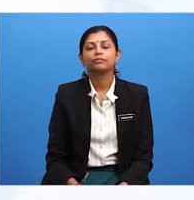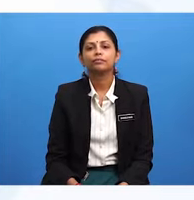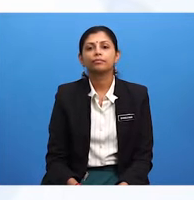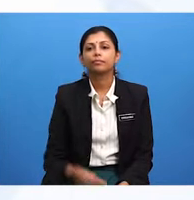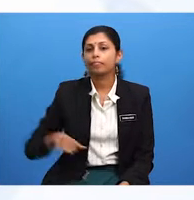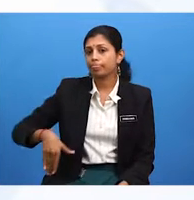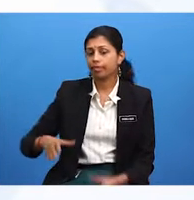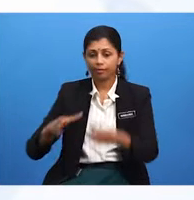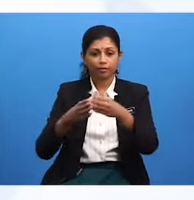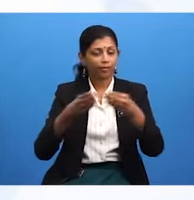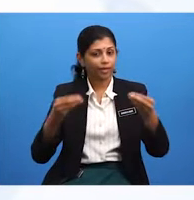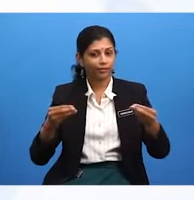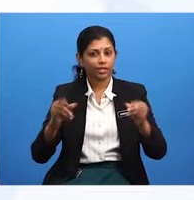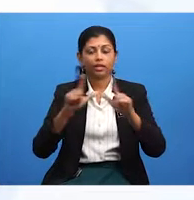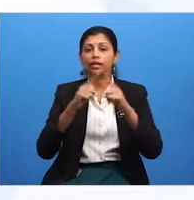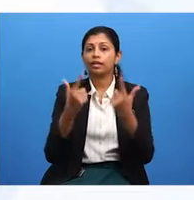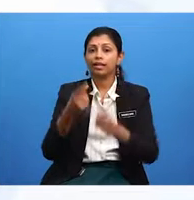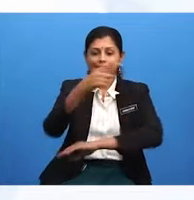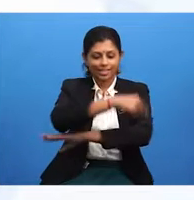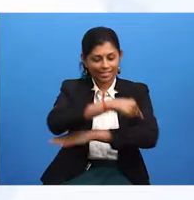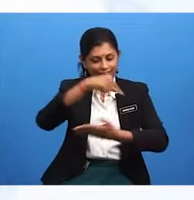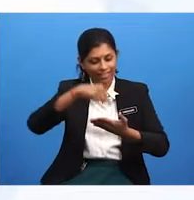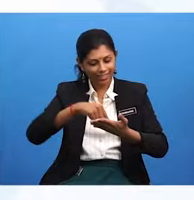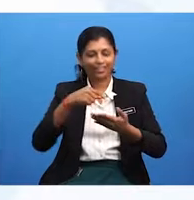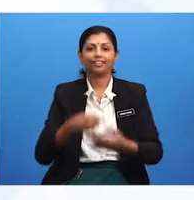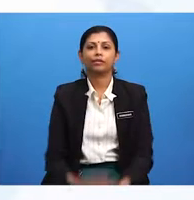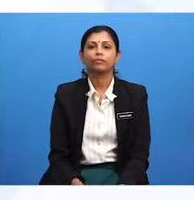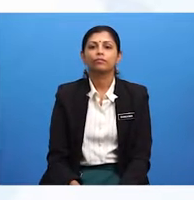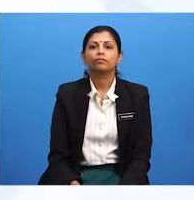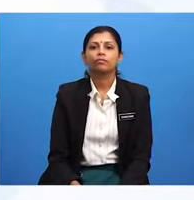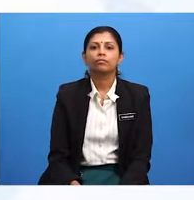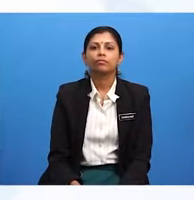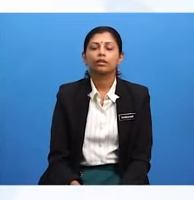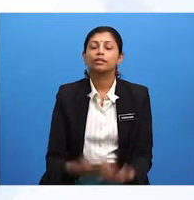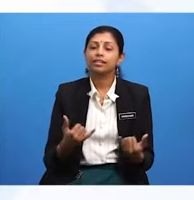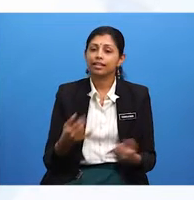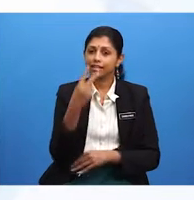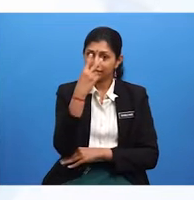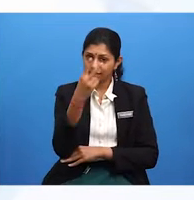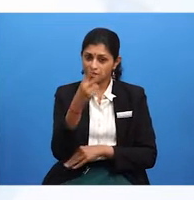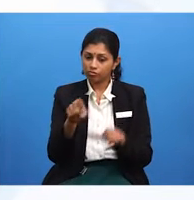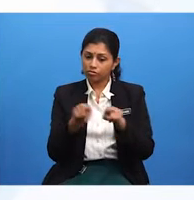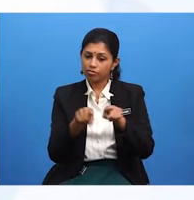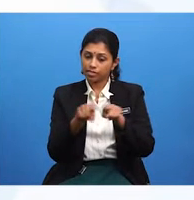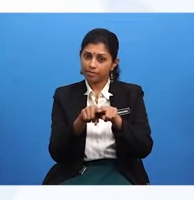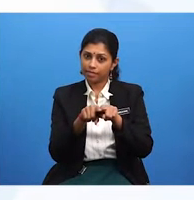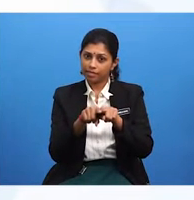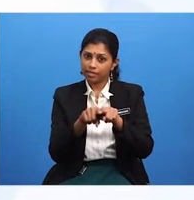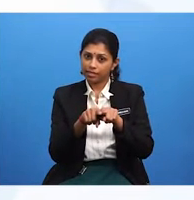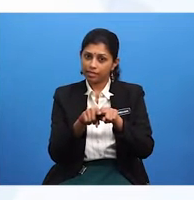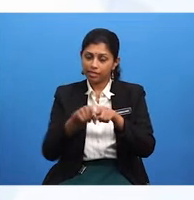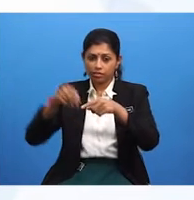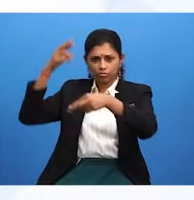Sebelum menamatkan kelas pembelajaran kita pada hari ini, mari kita bersama-sama